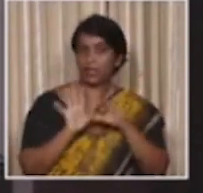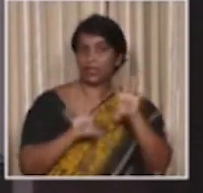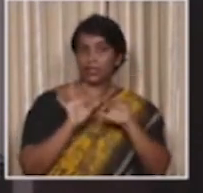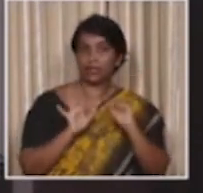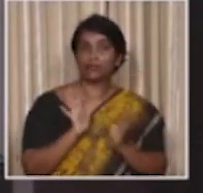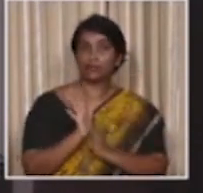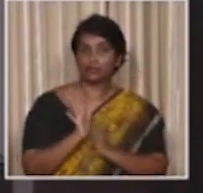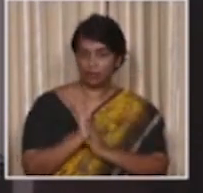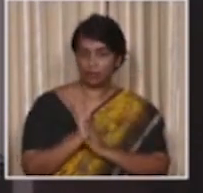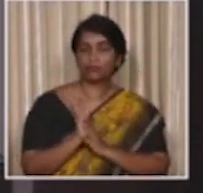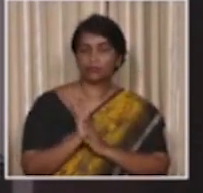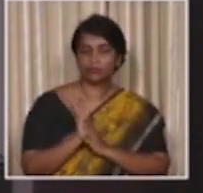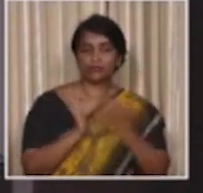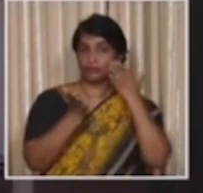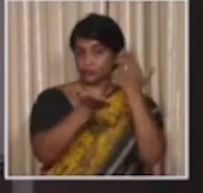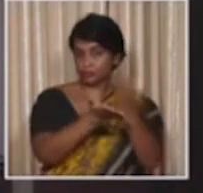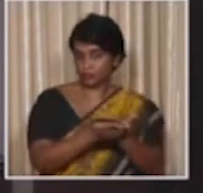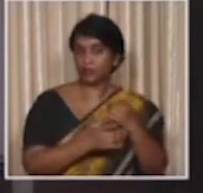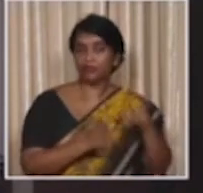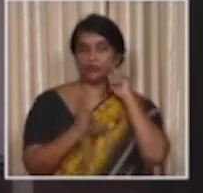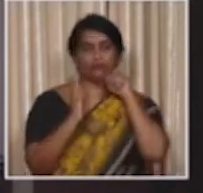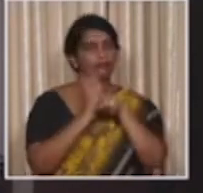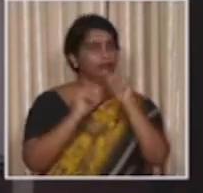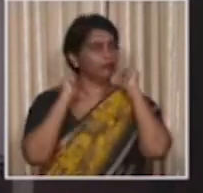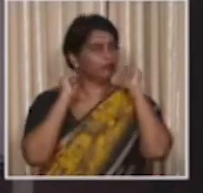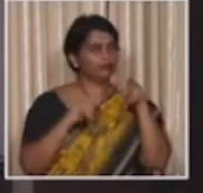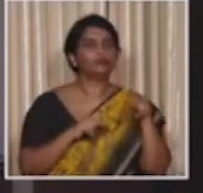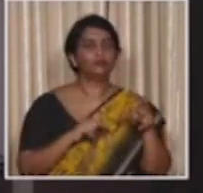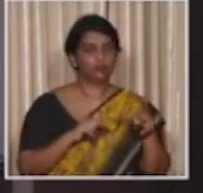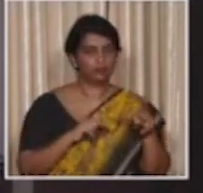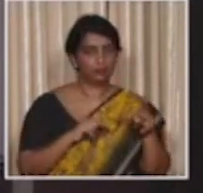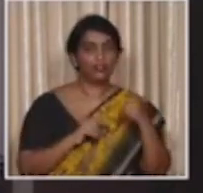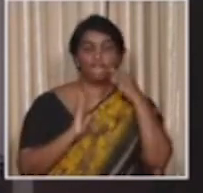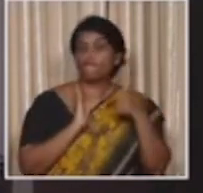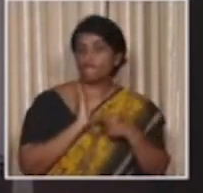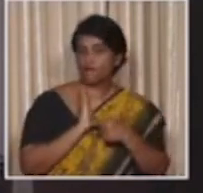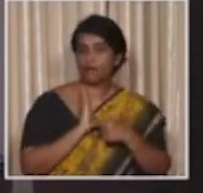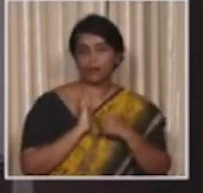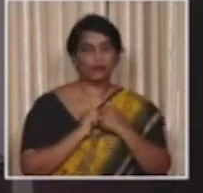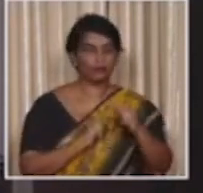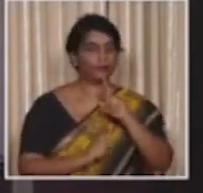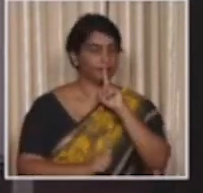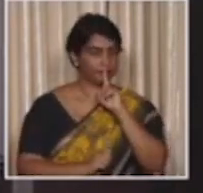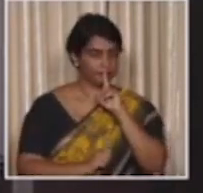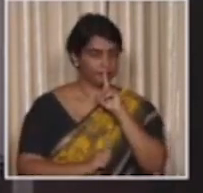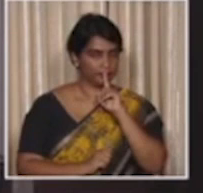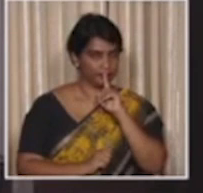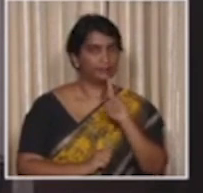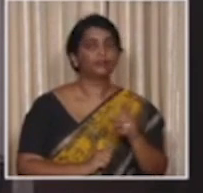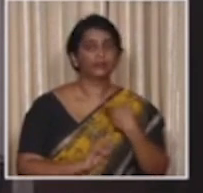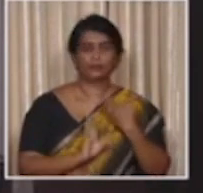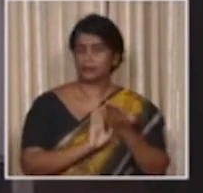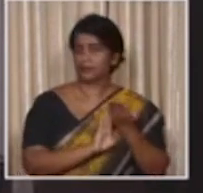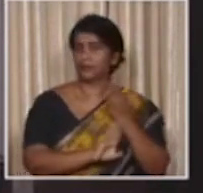කාරක සභාවක් පත් කරලා ඒ පිළිබඳව විනිවිද භාවයෙන් යුක්ත වූ විභාගයක් කරන්නයි කියන කාරණාව අපි